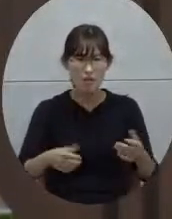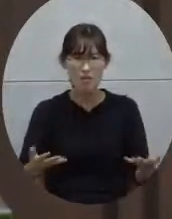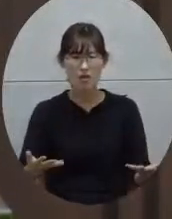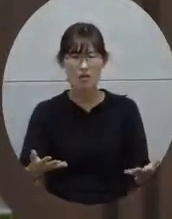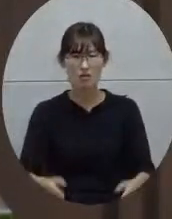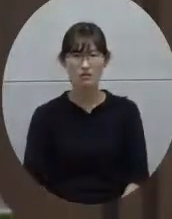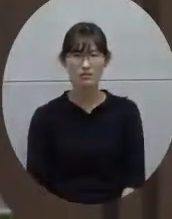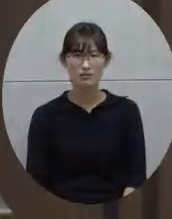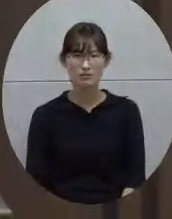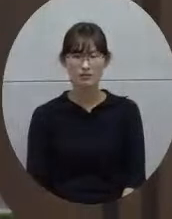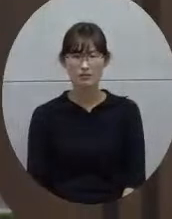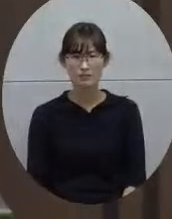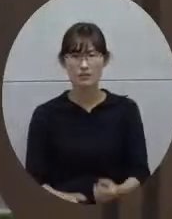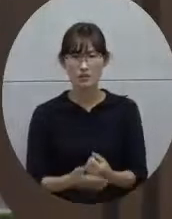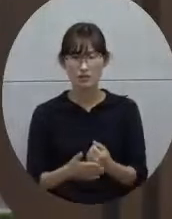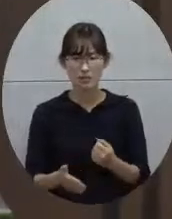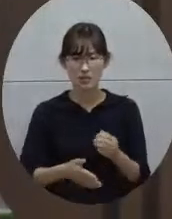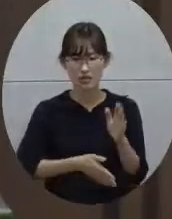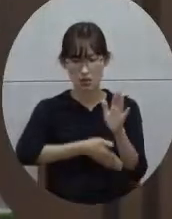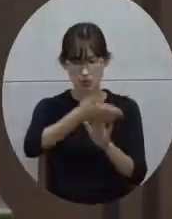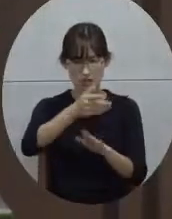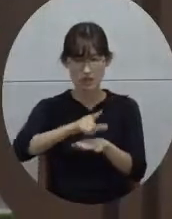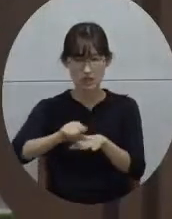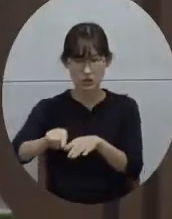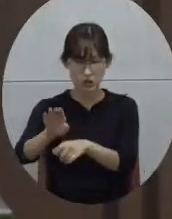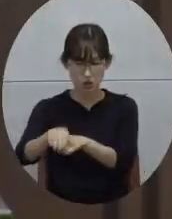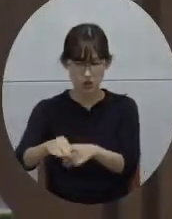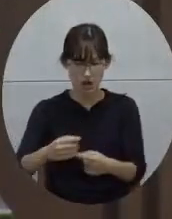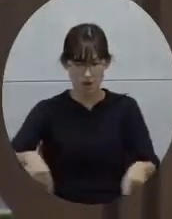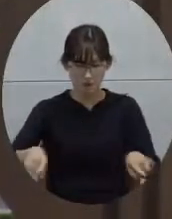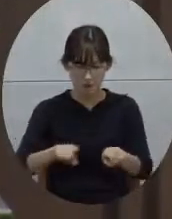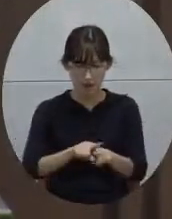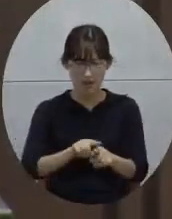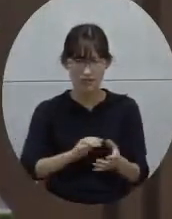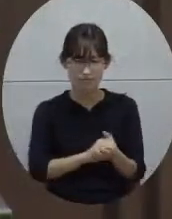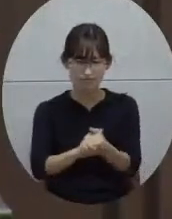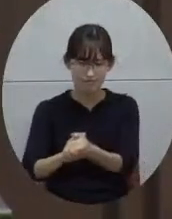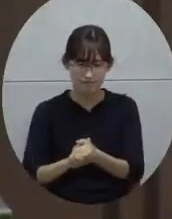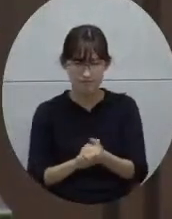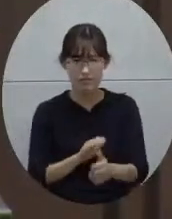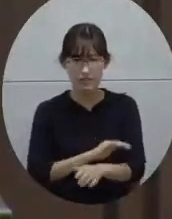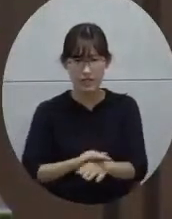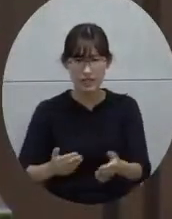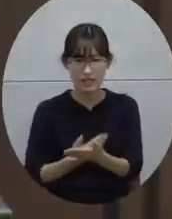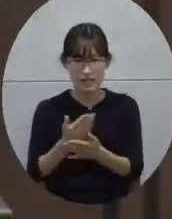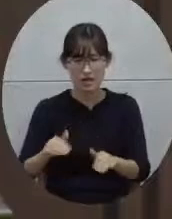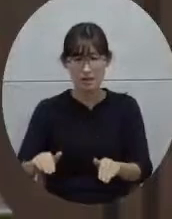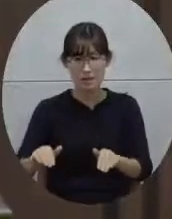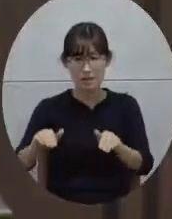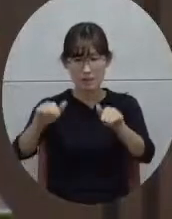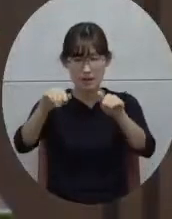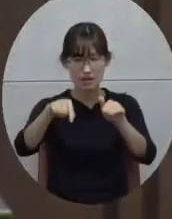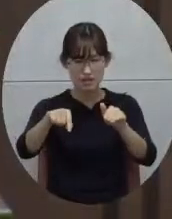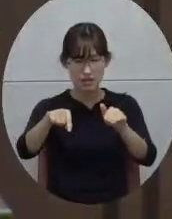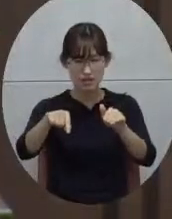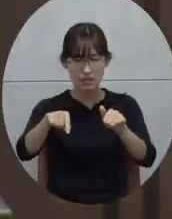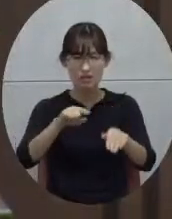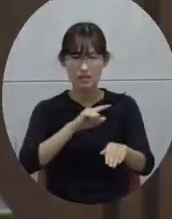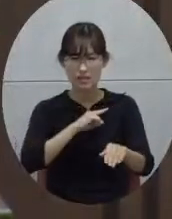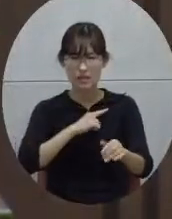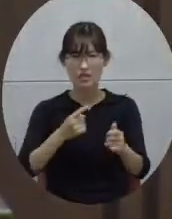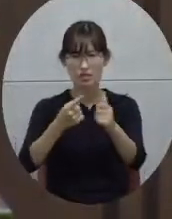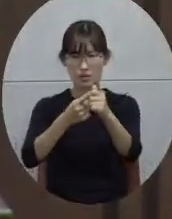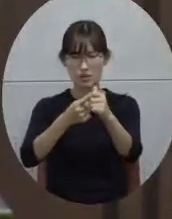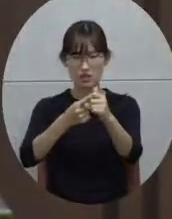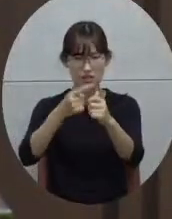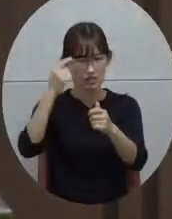저는 도시와 농촌이 골고루 잘 사는 청주를 만드는 것을 최우선 정책으로 삼을 것입니다.